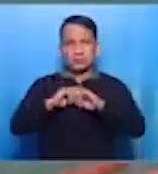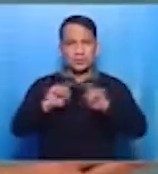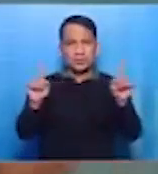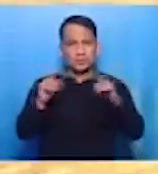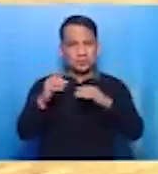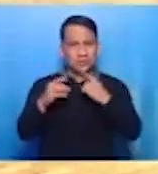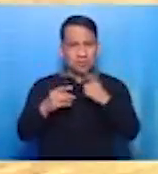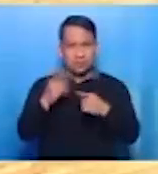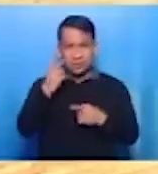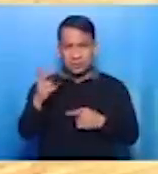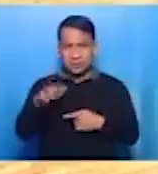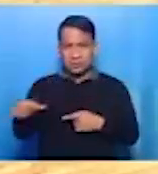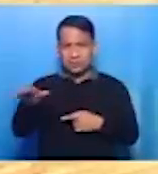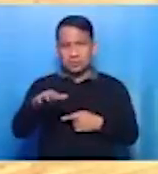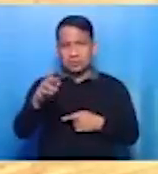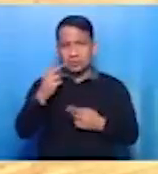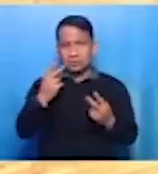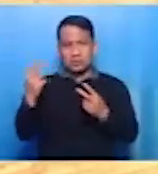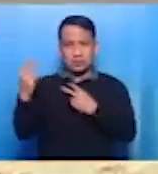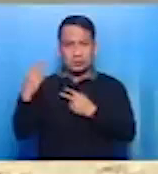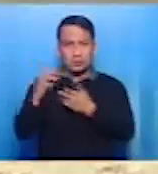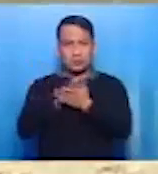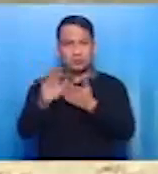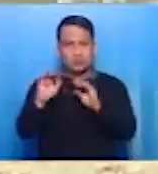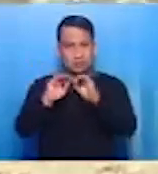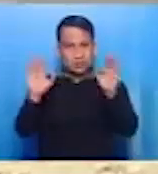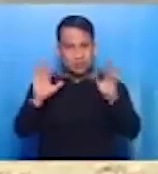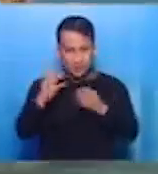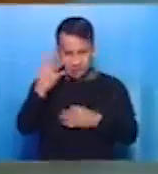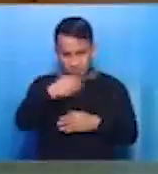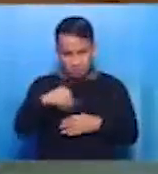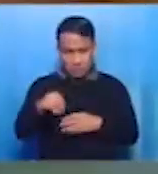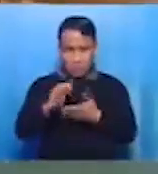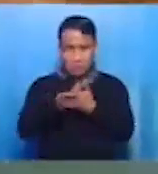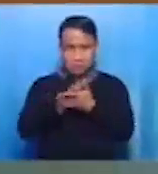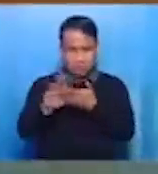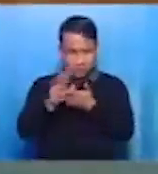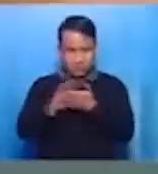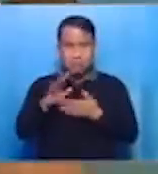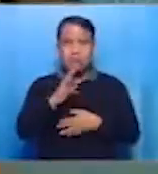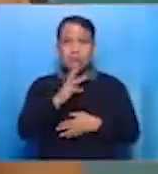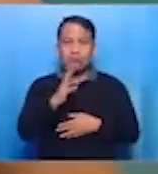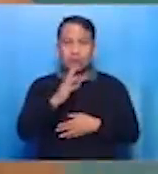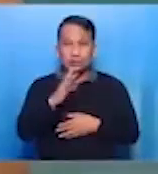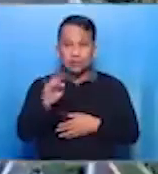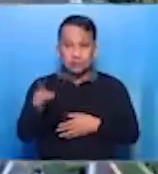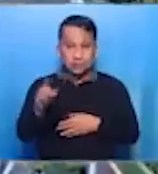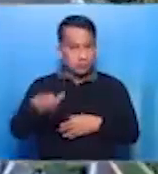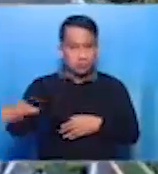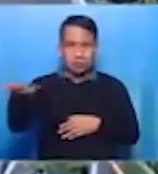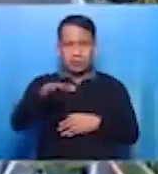Kasi makikita nyo sa background po, yung linaw ng tubig niya, yung beach niya, all around it's really